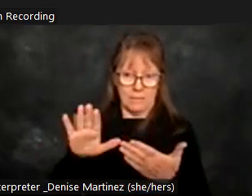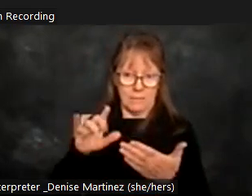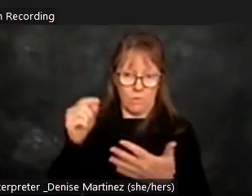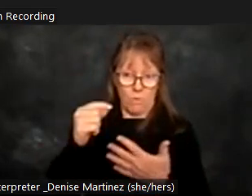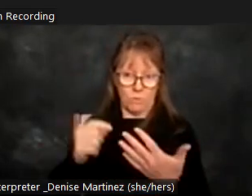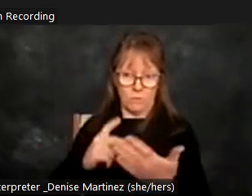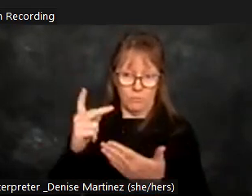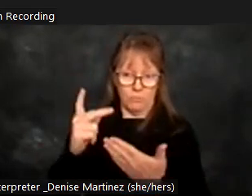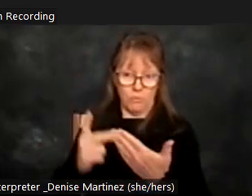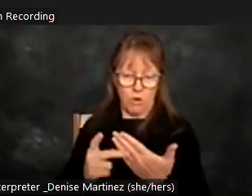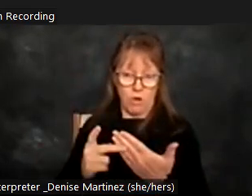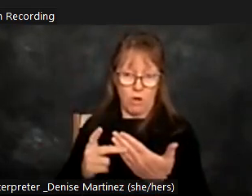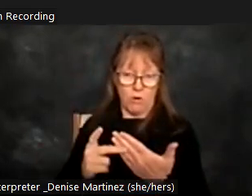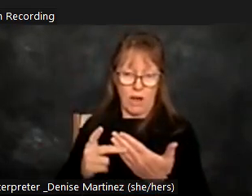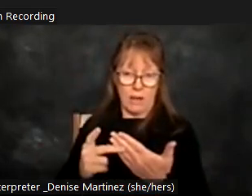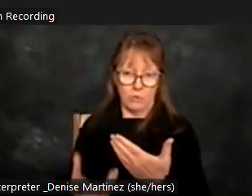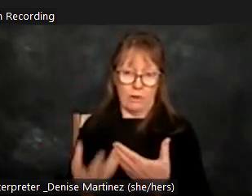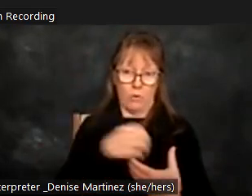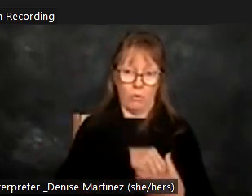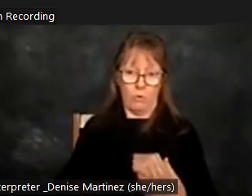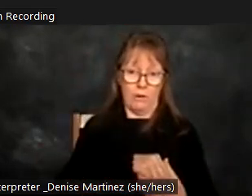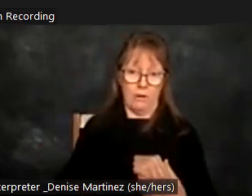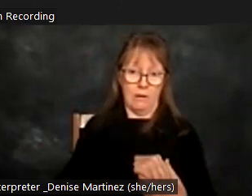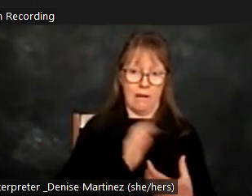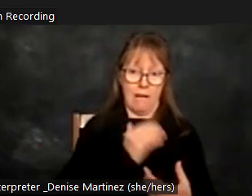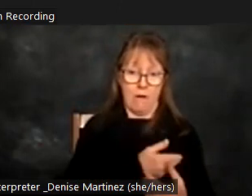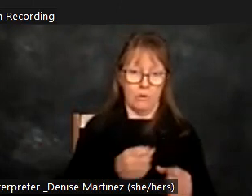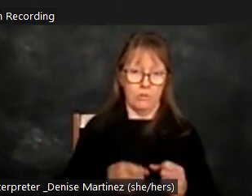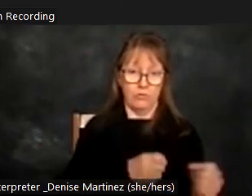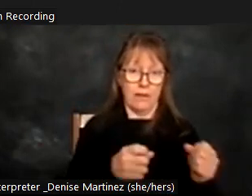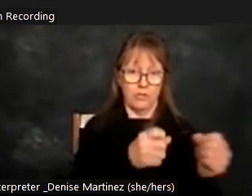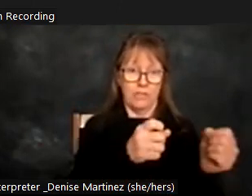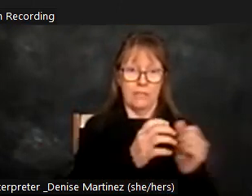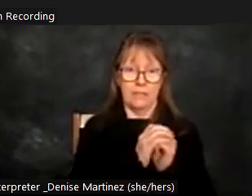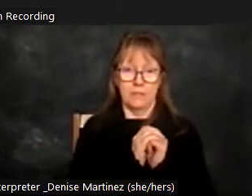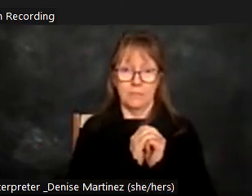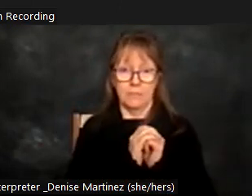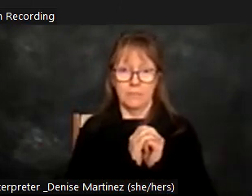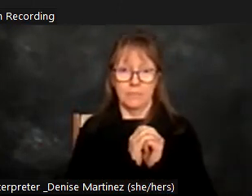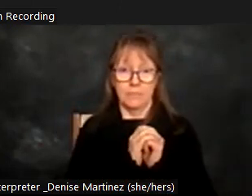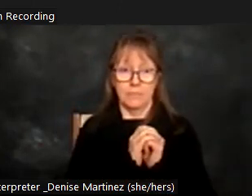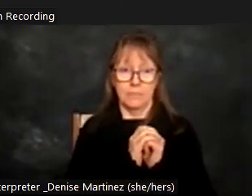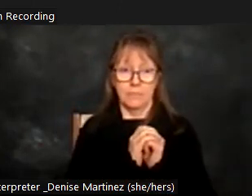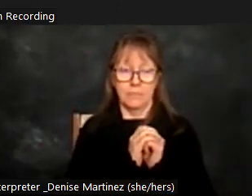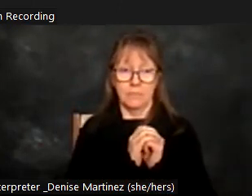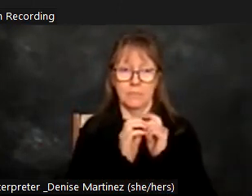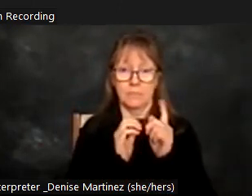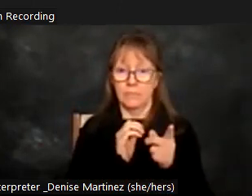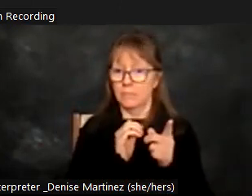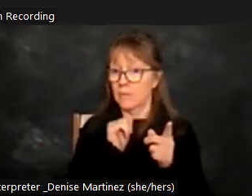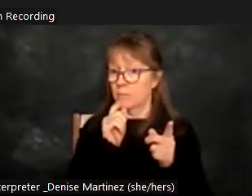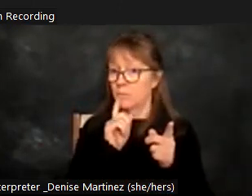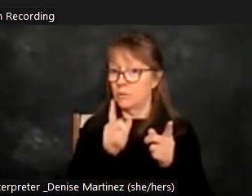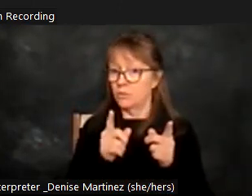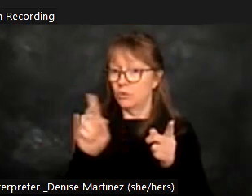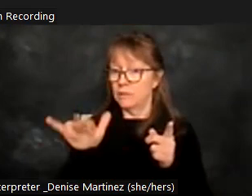l'État voulait suggérer que nous incorporer dans la stratégie, genre I'm not et sure, ramasser. David, if you wanted to respond,